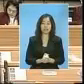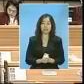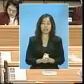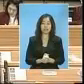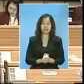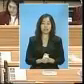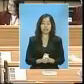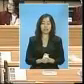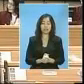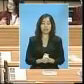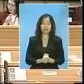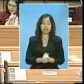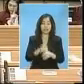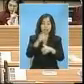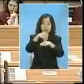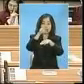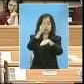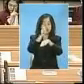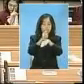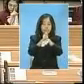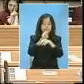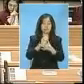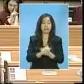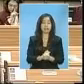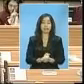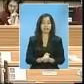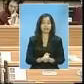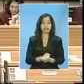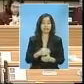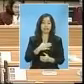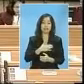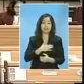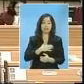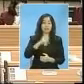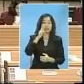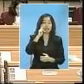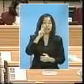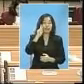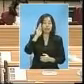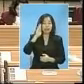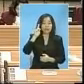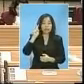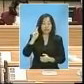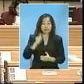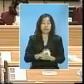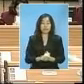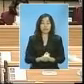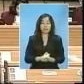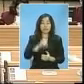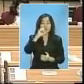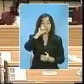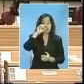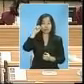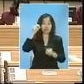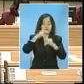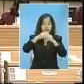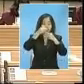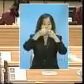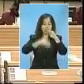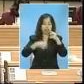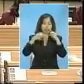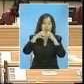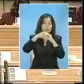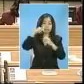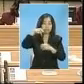กราบเรียนท่านประธานสภาที่เคารพกระผมก่อแก้วพิกุนทองสสระบบบัญชีรายชื่อพรรค